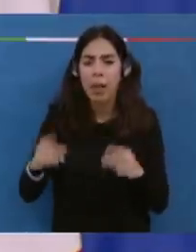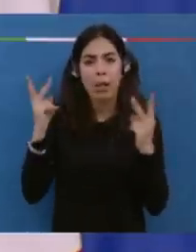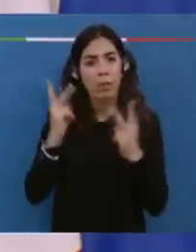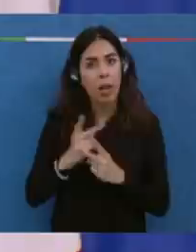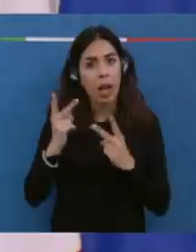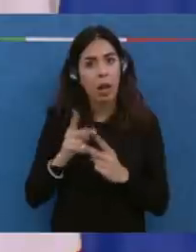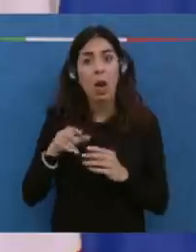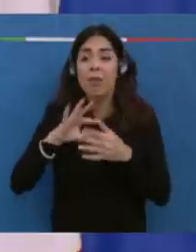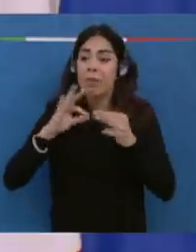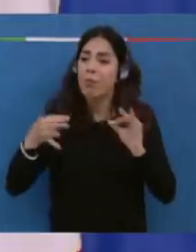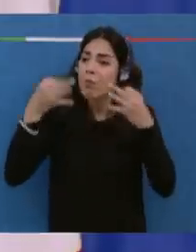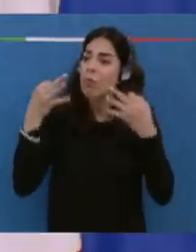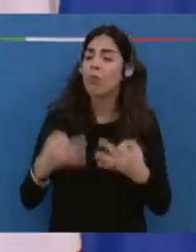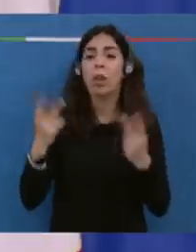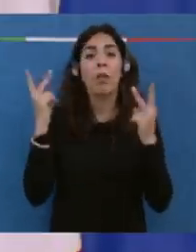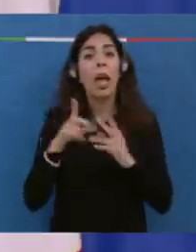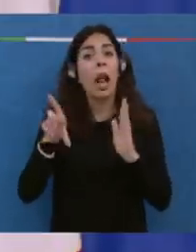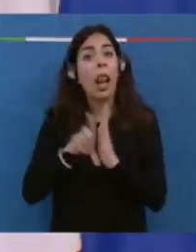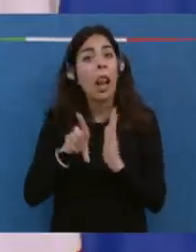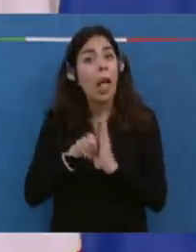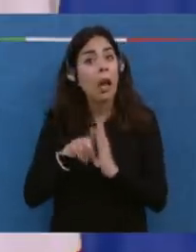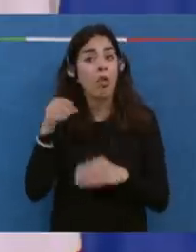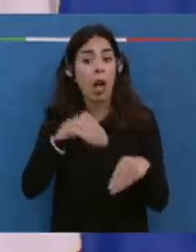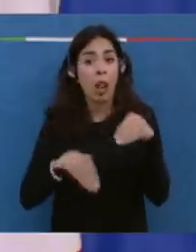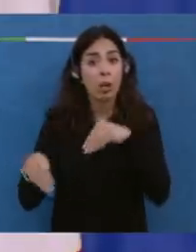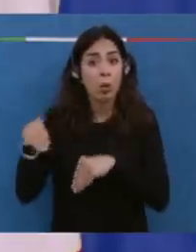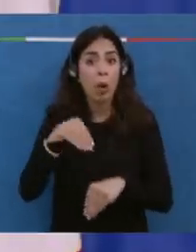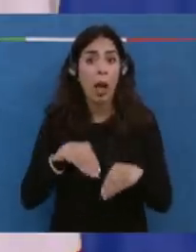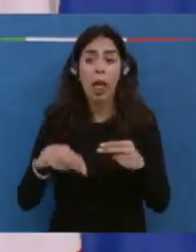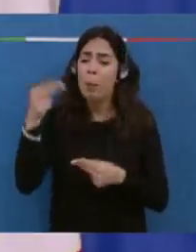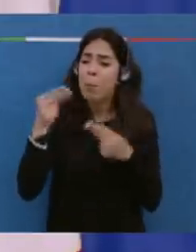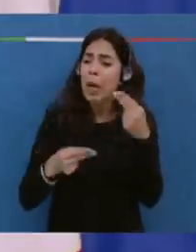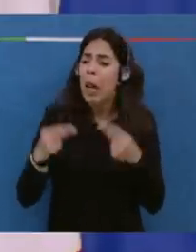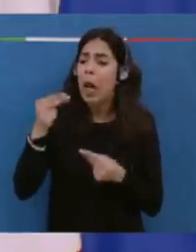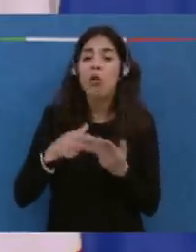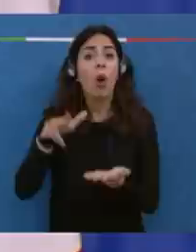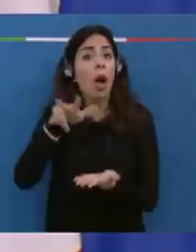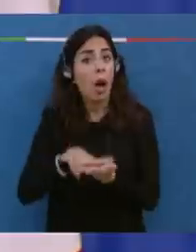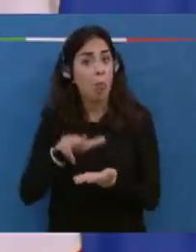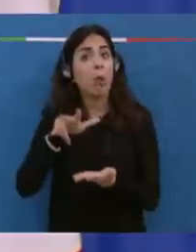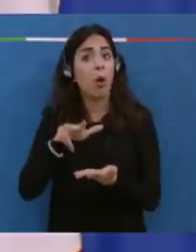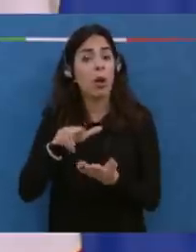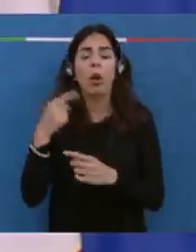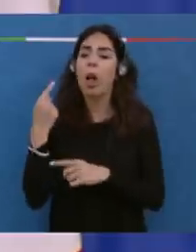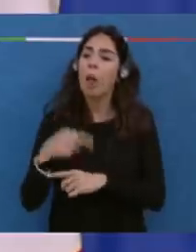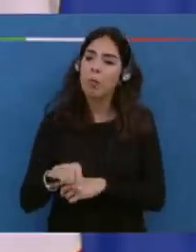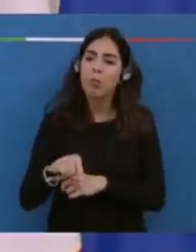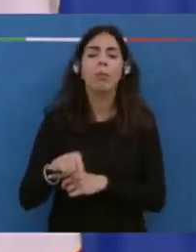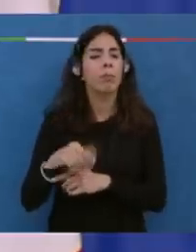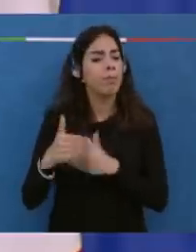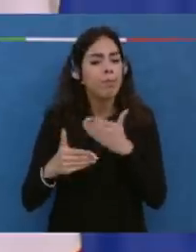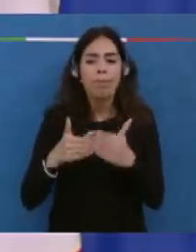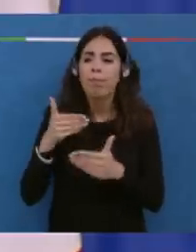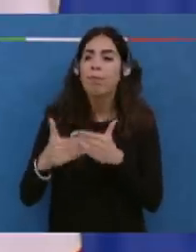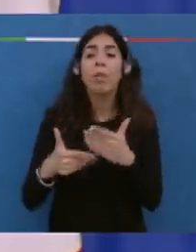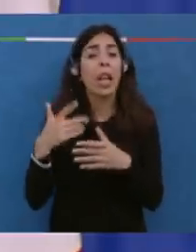elettorale l'approvazione del bilancio sono tutti passi istituzionali importantissimi e difficili